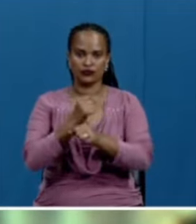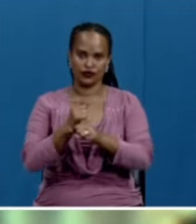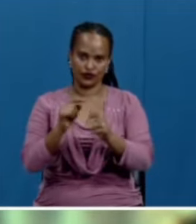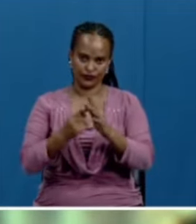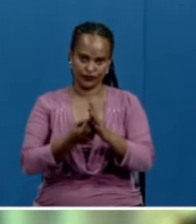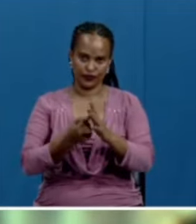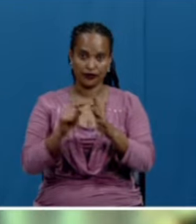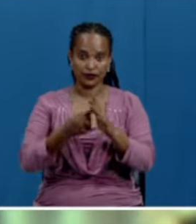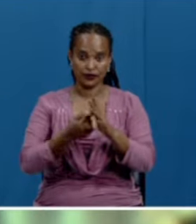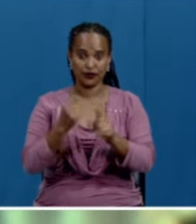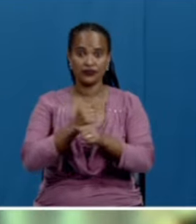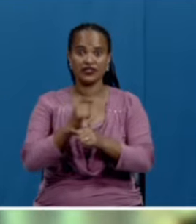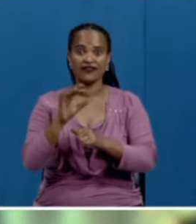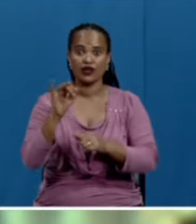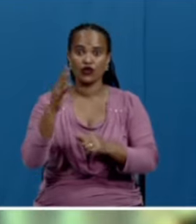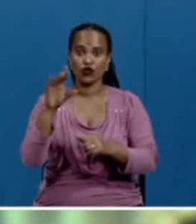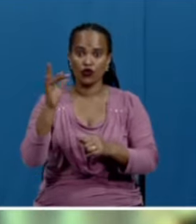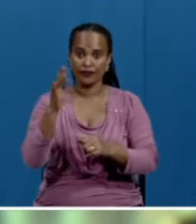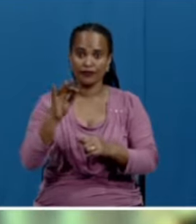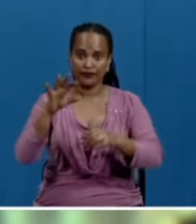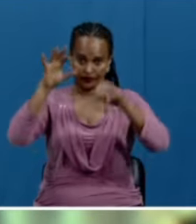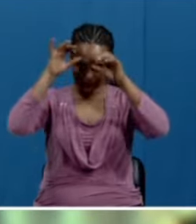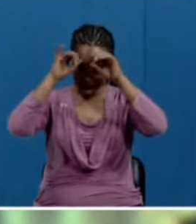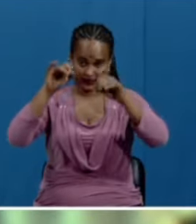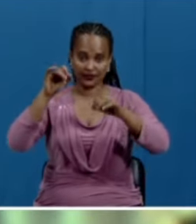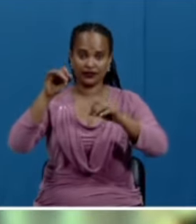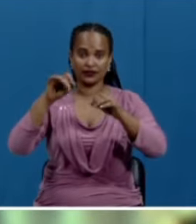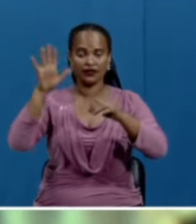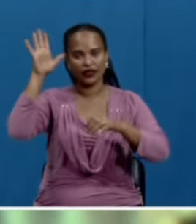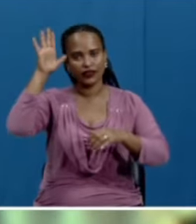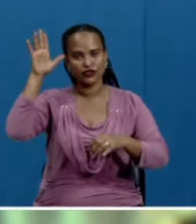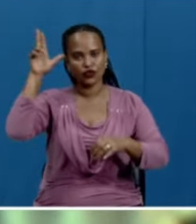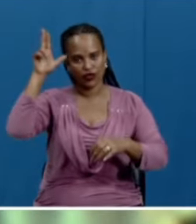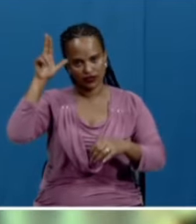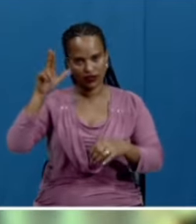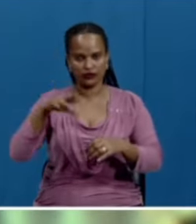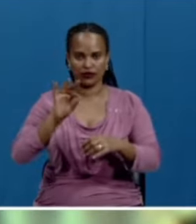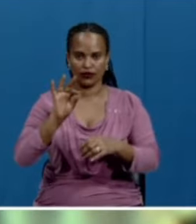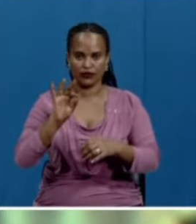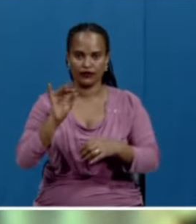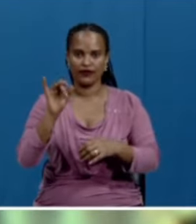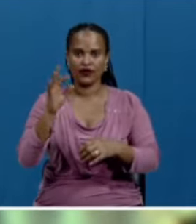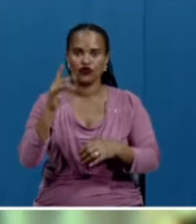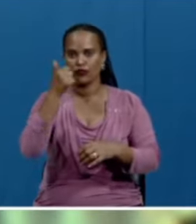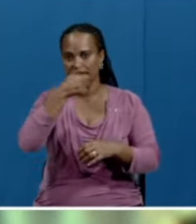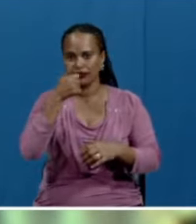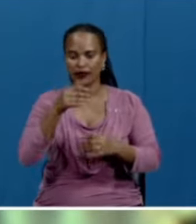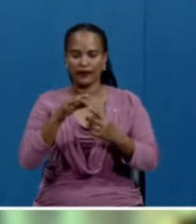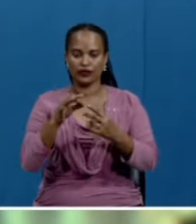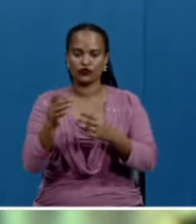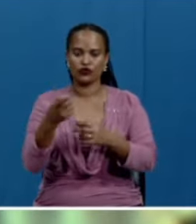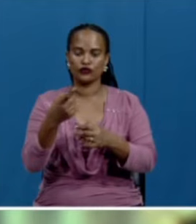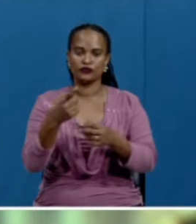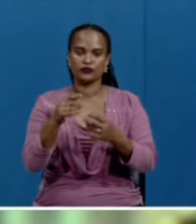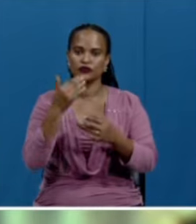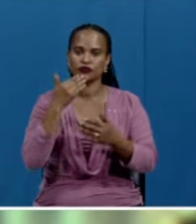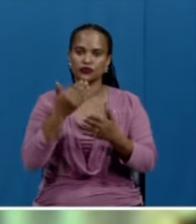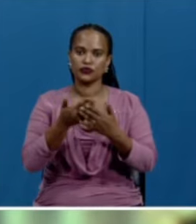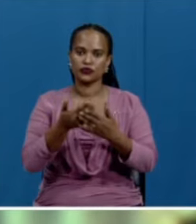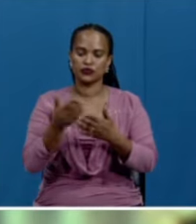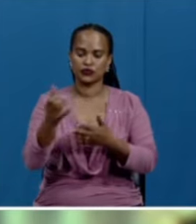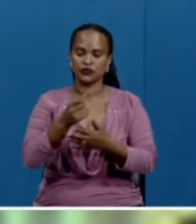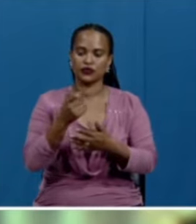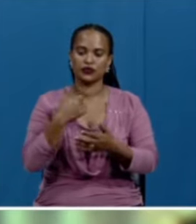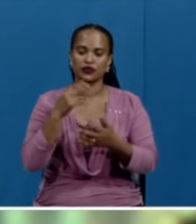ኣብ ምጅማር ዕላዊ ስራሕ ሳፋሪኮም ዝተረኸቡ ፕረዚደንት ግዜዊ ምሕዳር ትግራይ ጌታቸው ረዳ ሳፋሪኮም ኢትዮጵያ ኣማራፂ ኮይኑ ምምፅኡ ከም ፅቡቅ ዝውሰድ